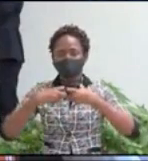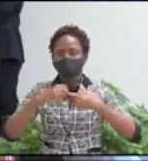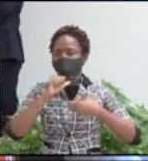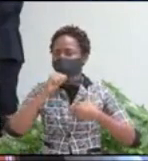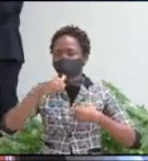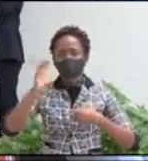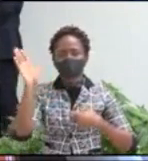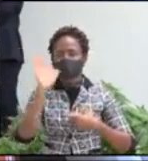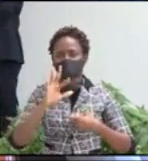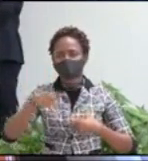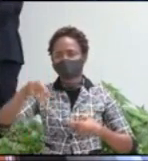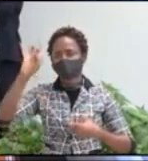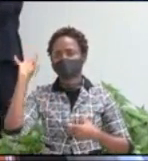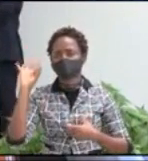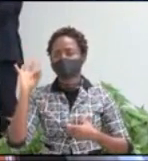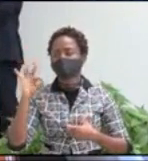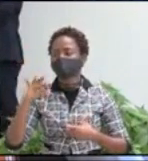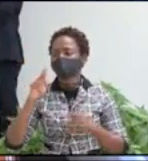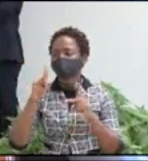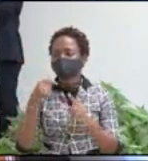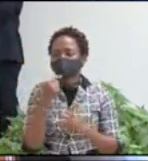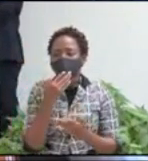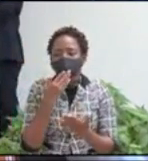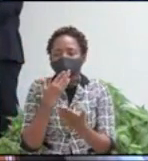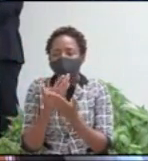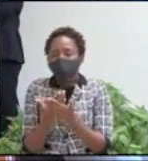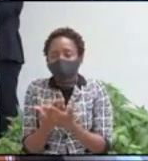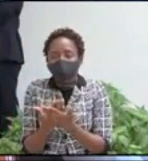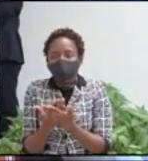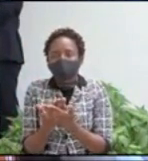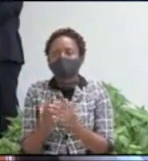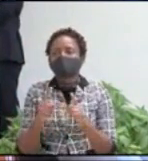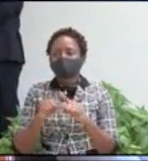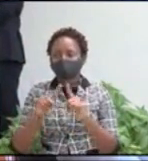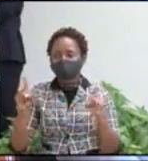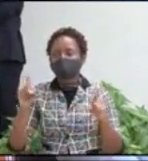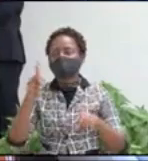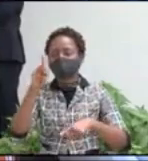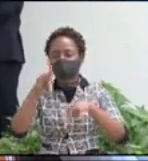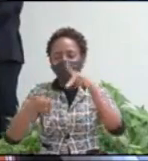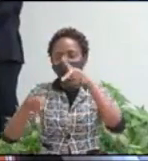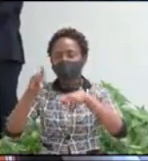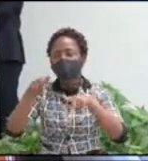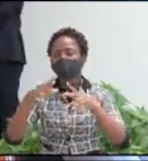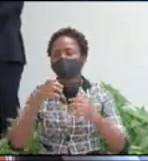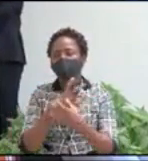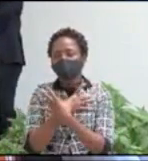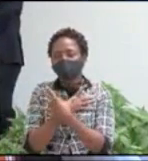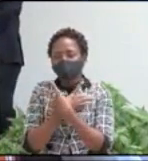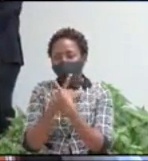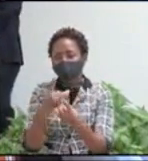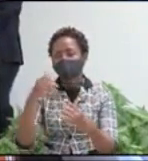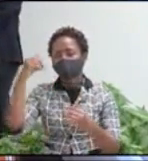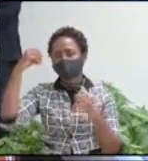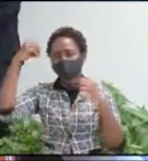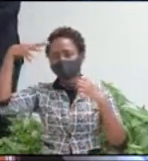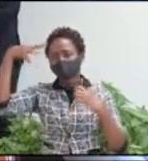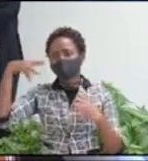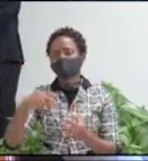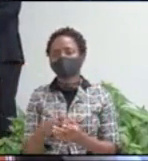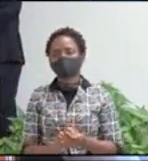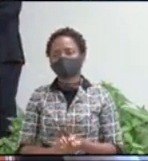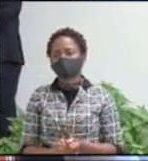personne. J'en ai pas qui est bon. De lui. Mais le peuple arrive en courant. Pile. Moi, mon